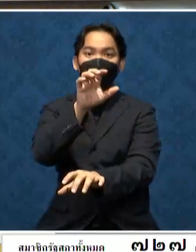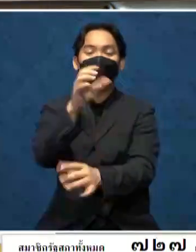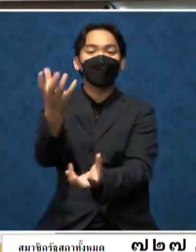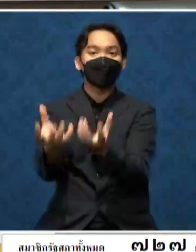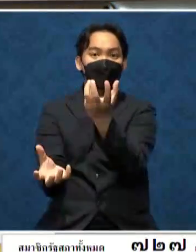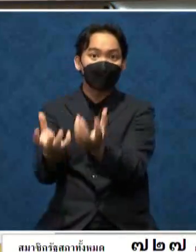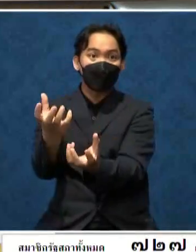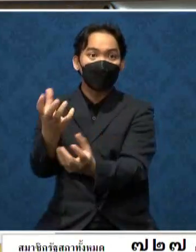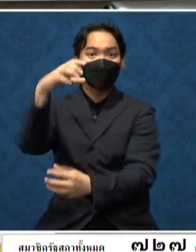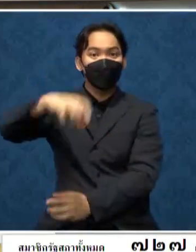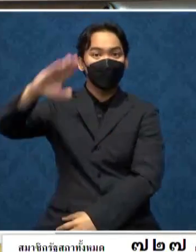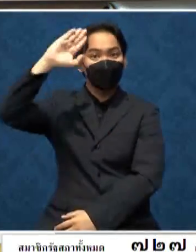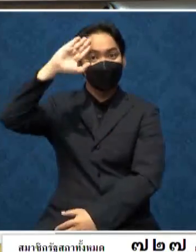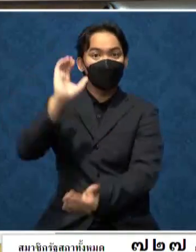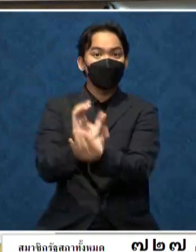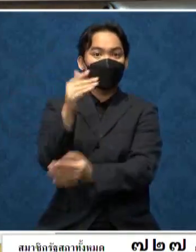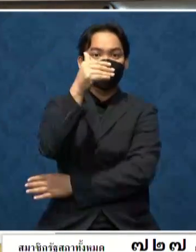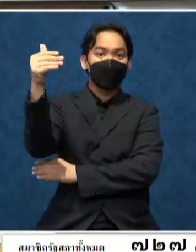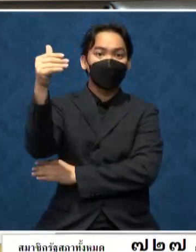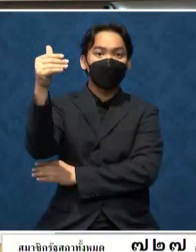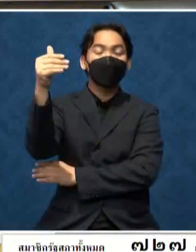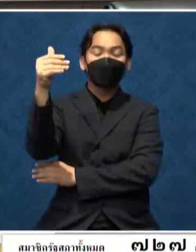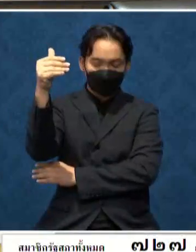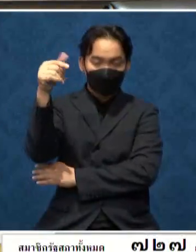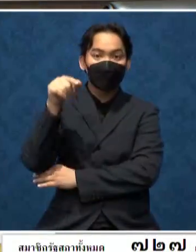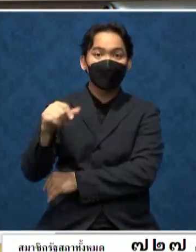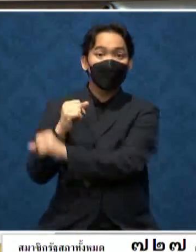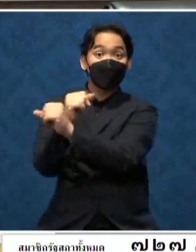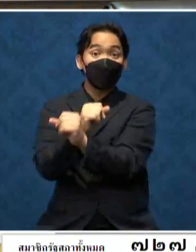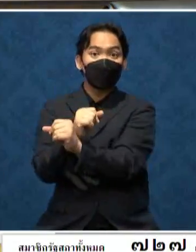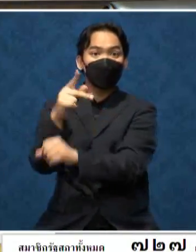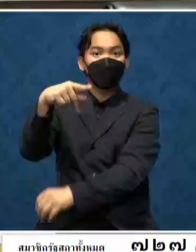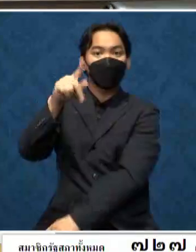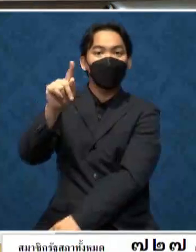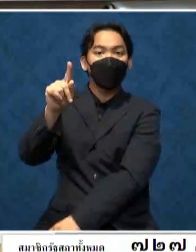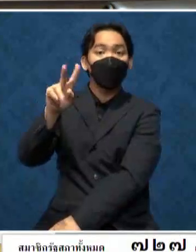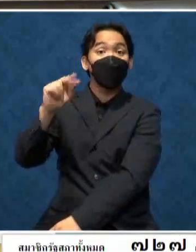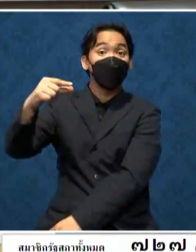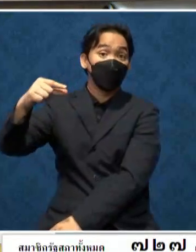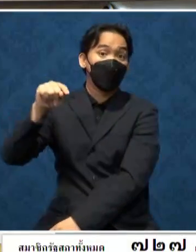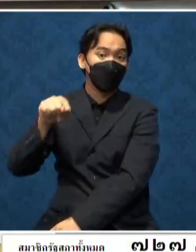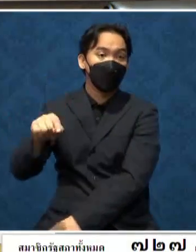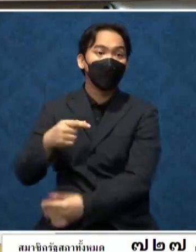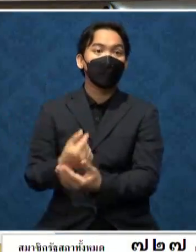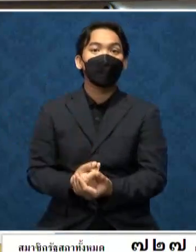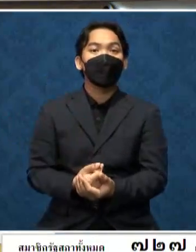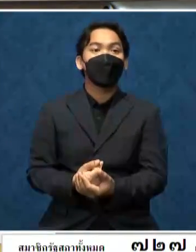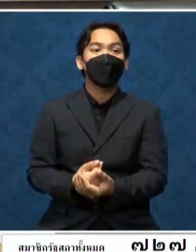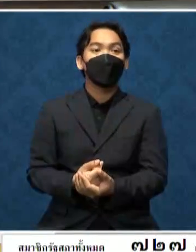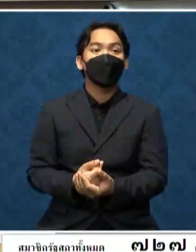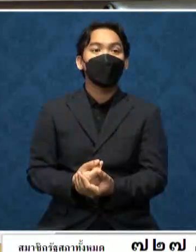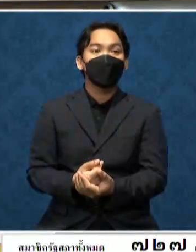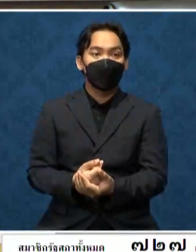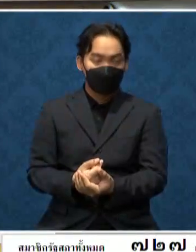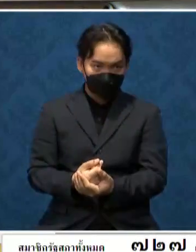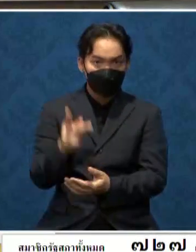สำนักงานตำรวจแห่งชาติสำนักงานป้องกันและปราบปรามการฟอกเงินสำนักงานคณะกรรมการป้องกันและปราบปราม